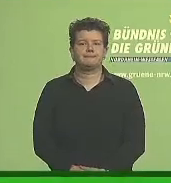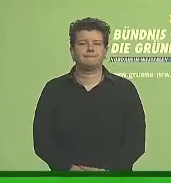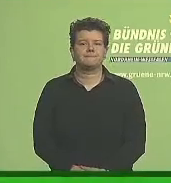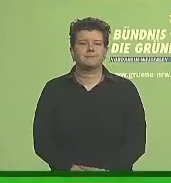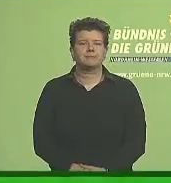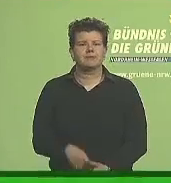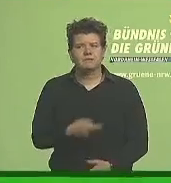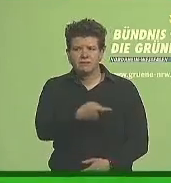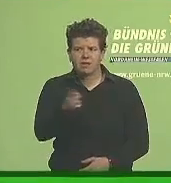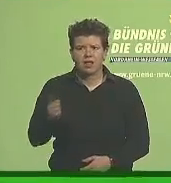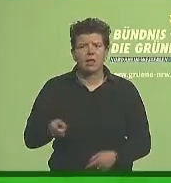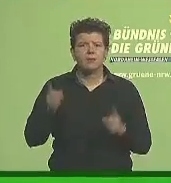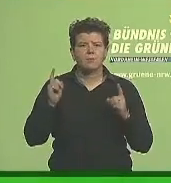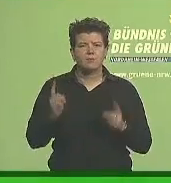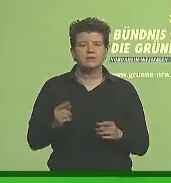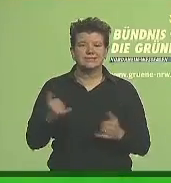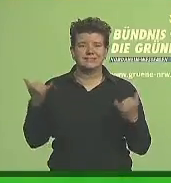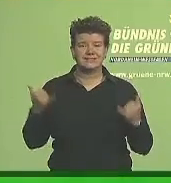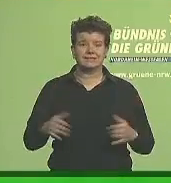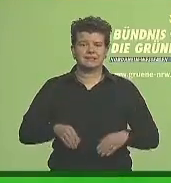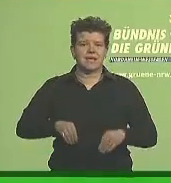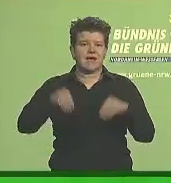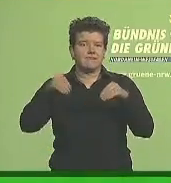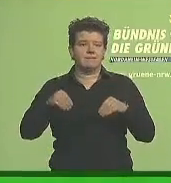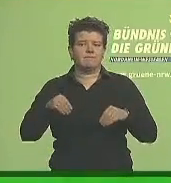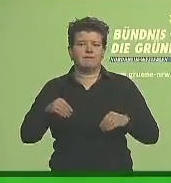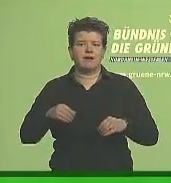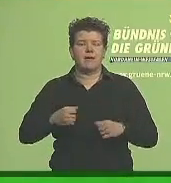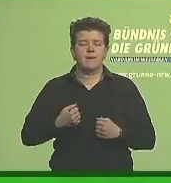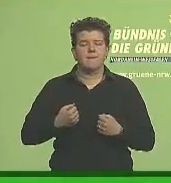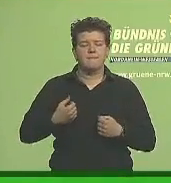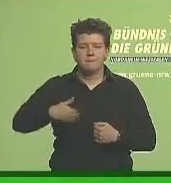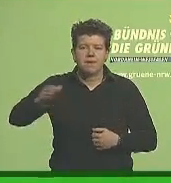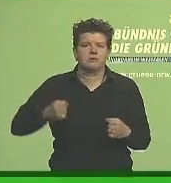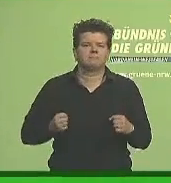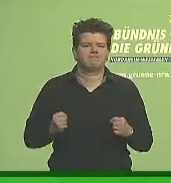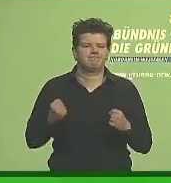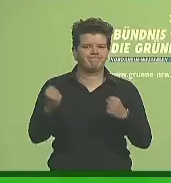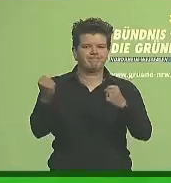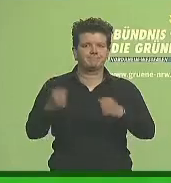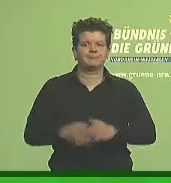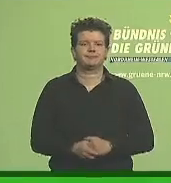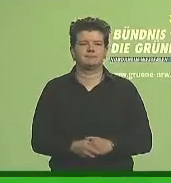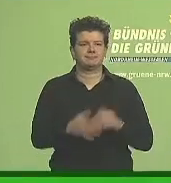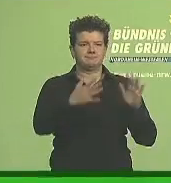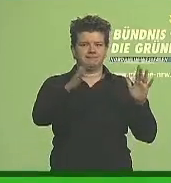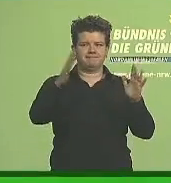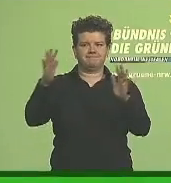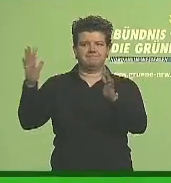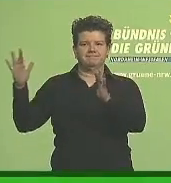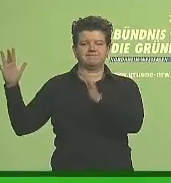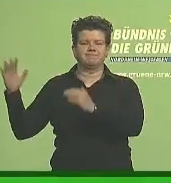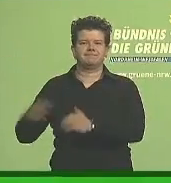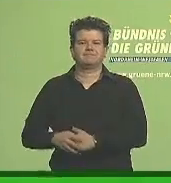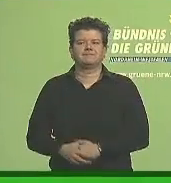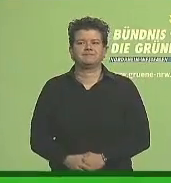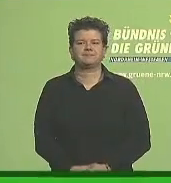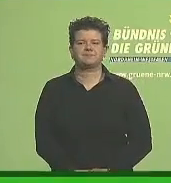müssen anfangen, hier vor Ort und die Bewegung von unten stärken. Das ist unsere Aufgabe.